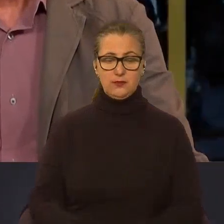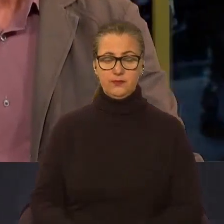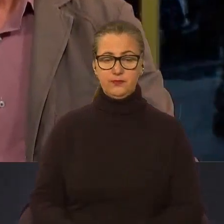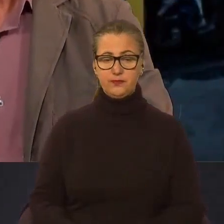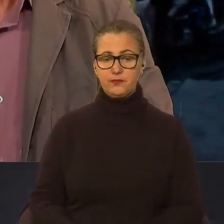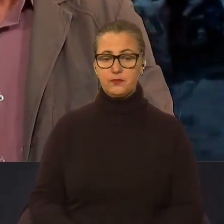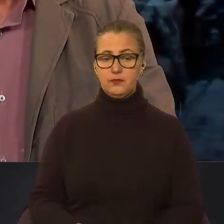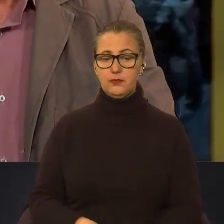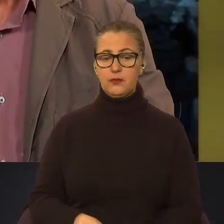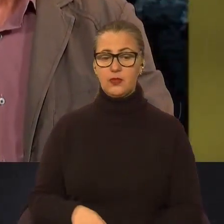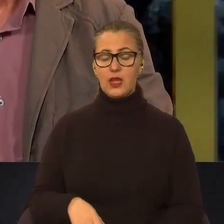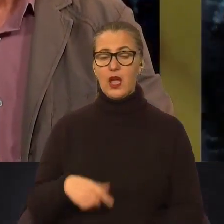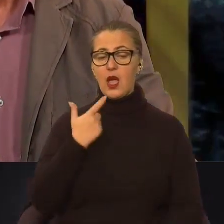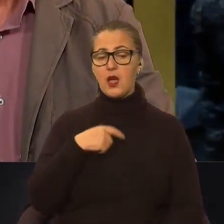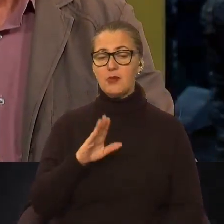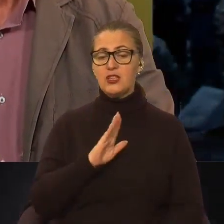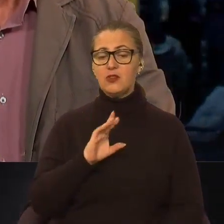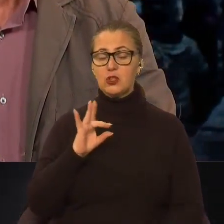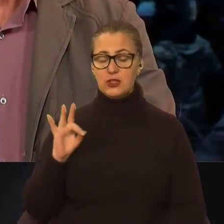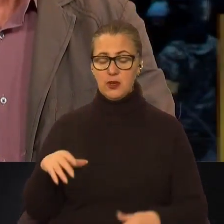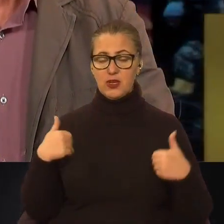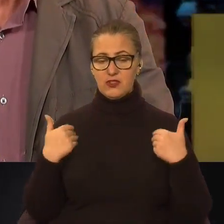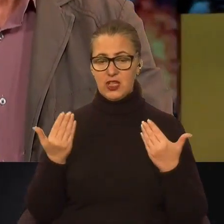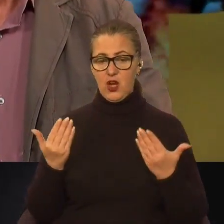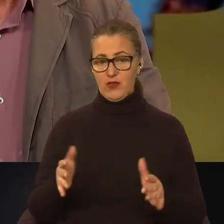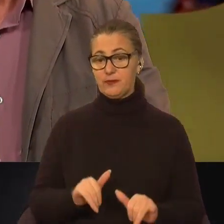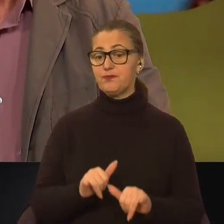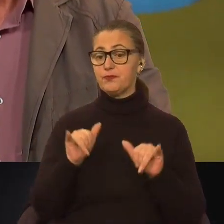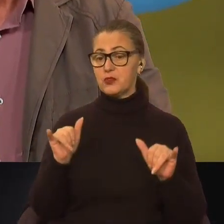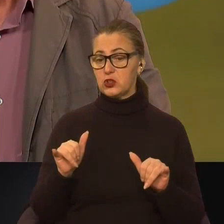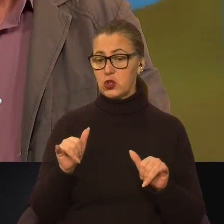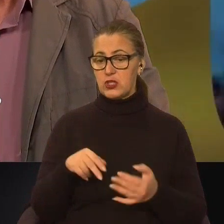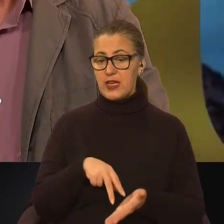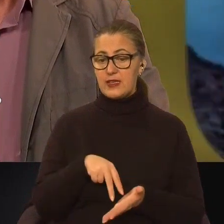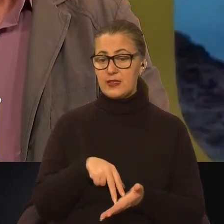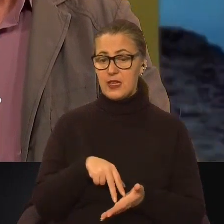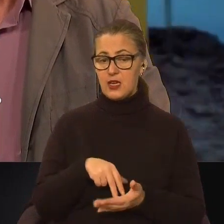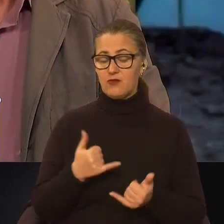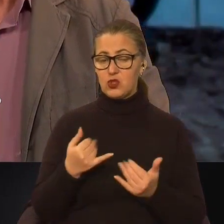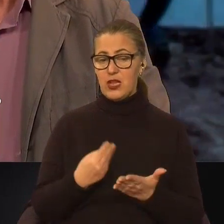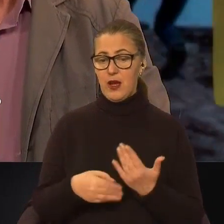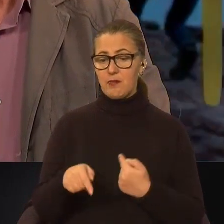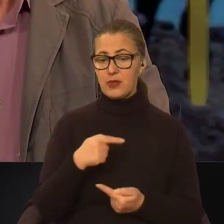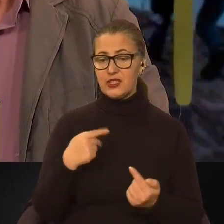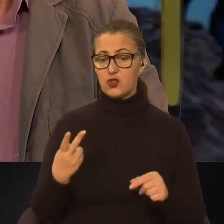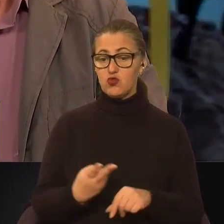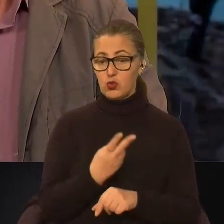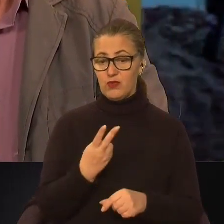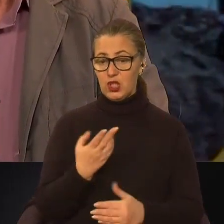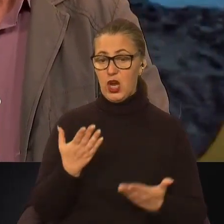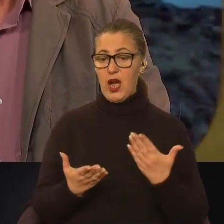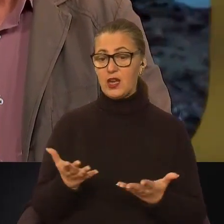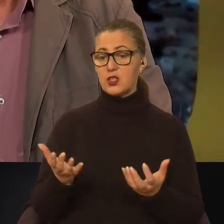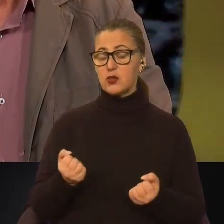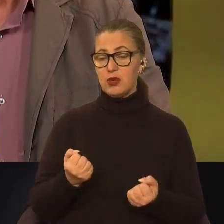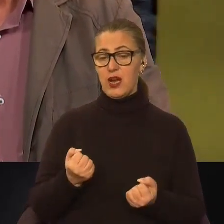п Володимире Вітаю вас на живу в ефірі марафону Отож е-е зростання тарифу е-е для бізнесу вдвічі А якщо брати